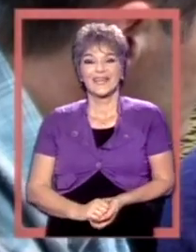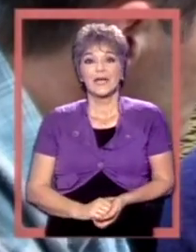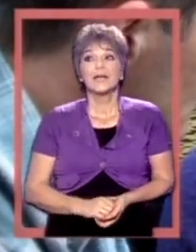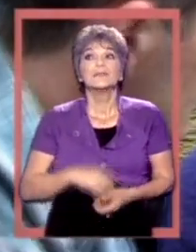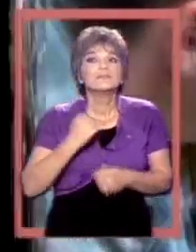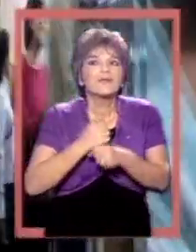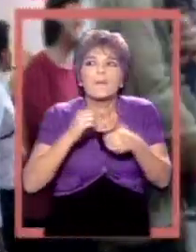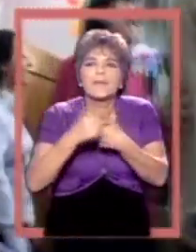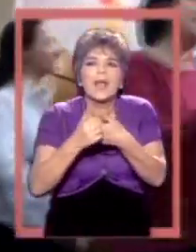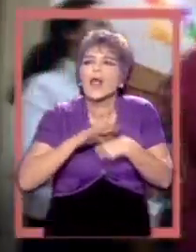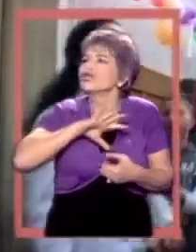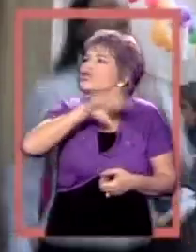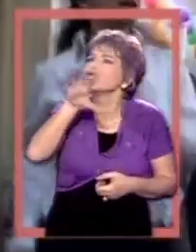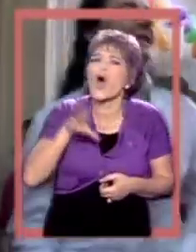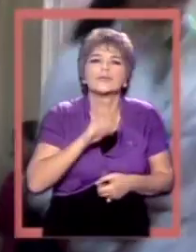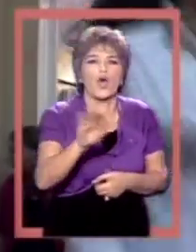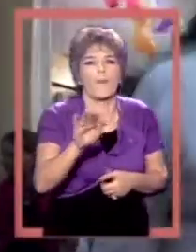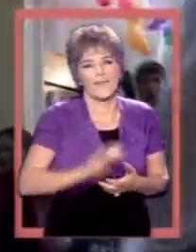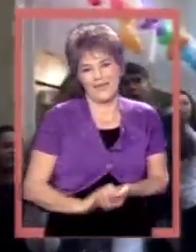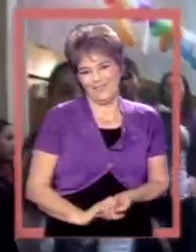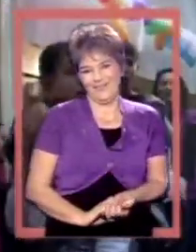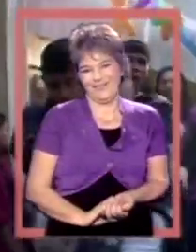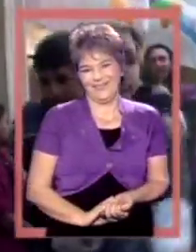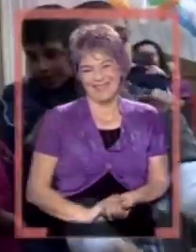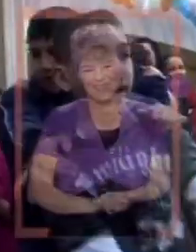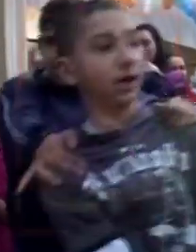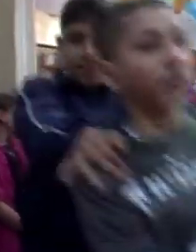M-am prietenit cu toții. Vrei să pleci, dar nu.